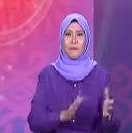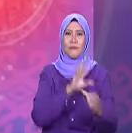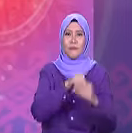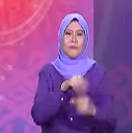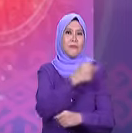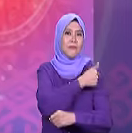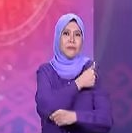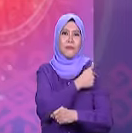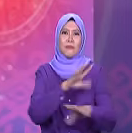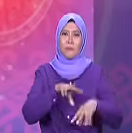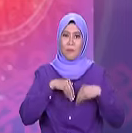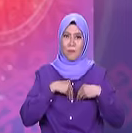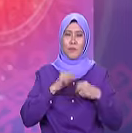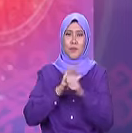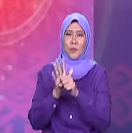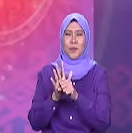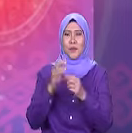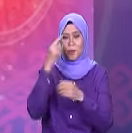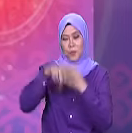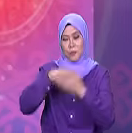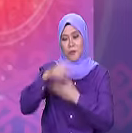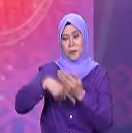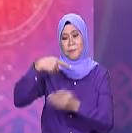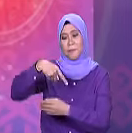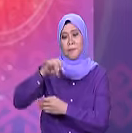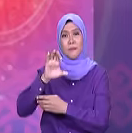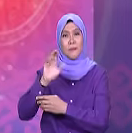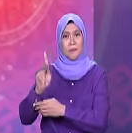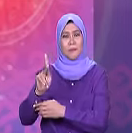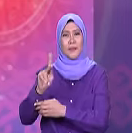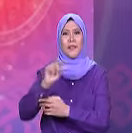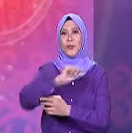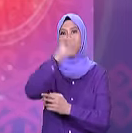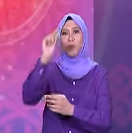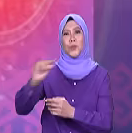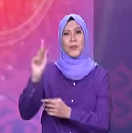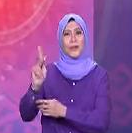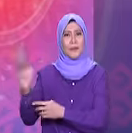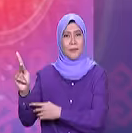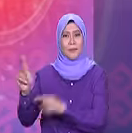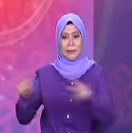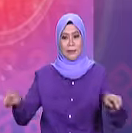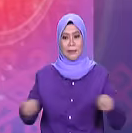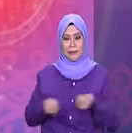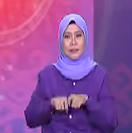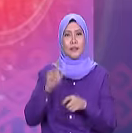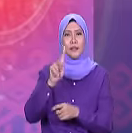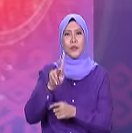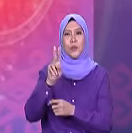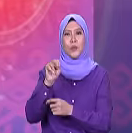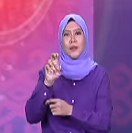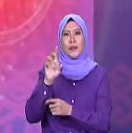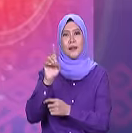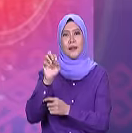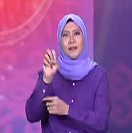suntikan vaksin COVID-19 sempena program vaksinasi petugas Gunung Kinabalu di Taman Kinabalu Kundasang Ranau